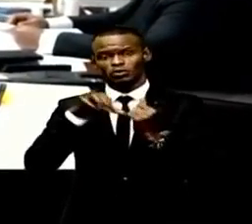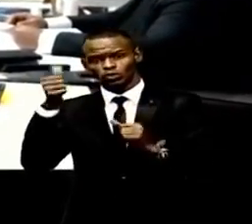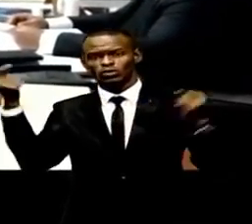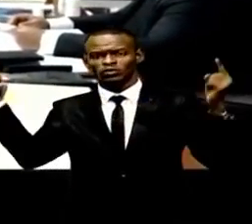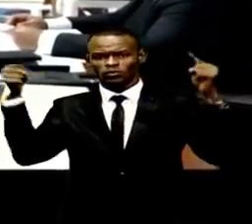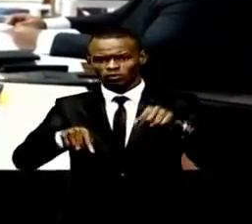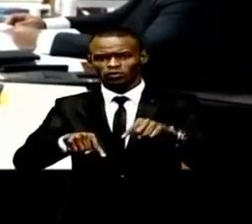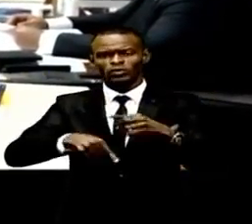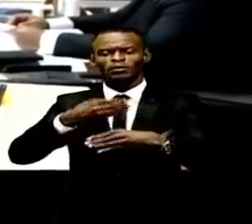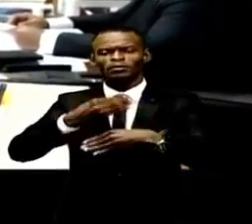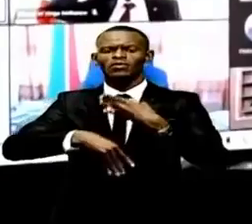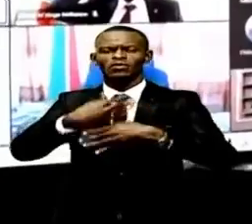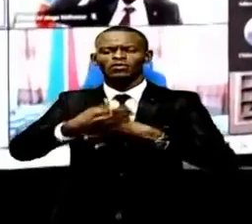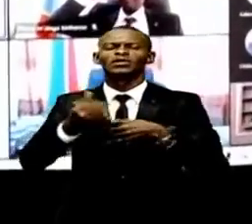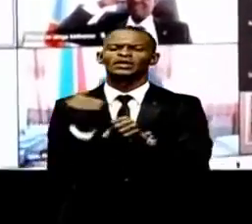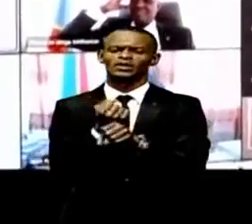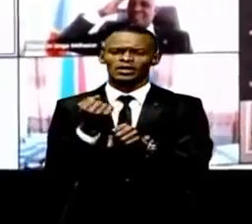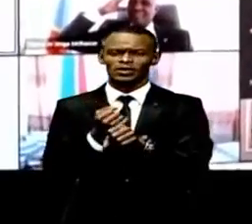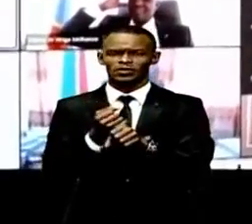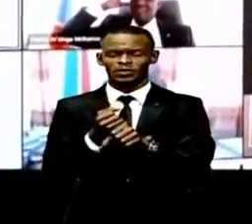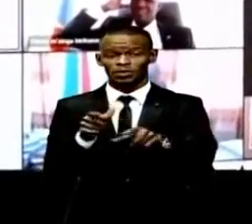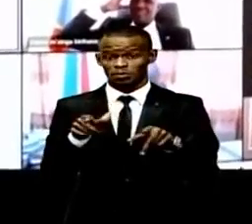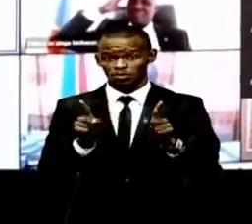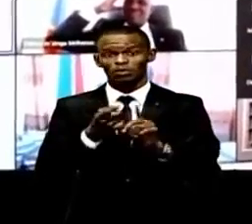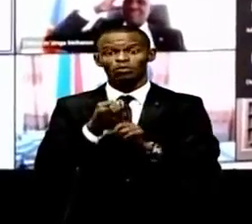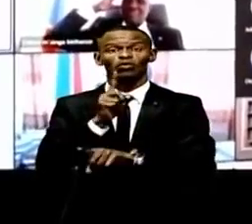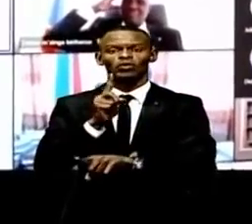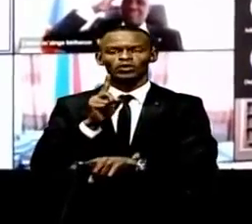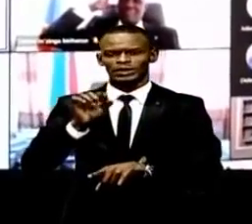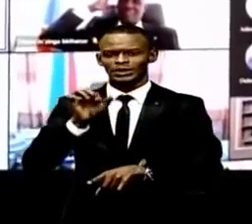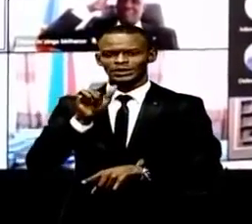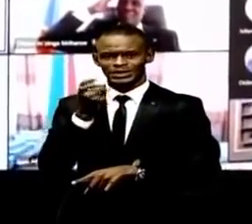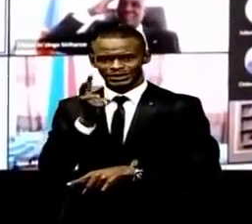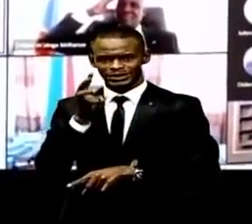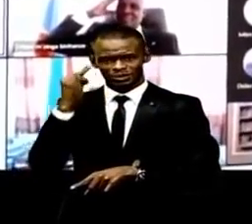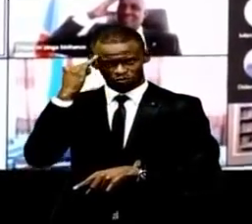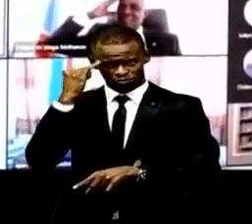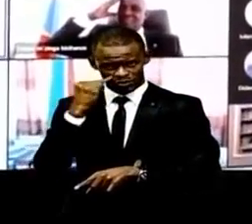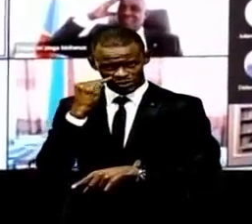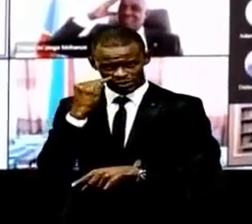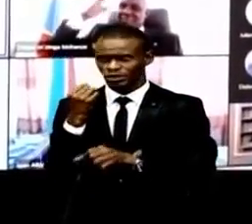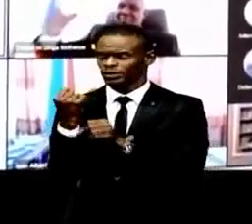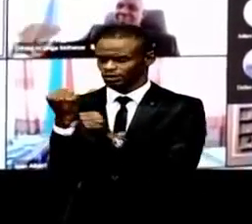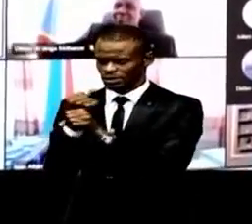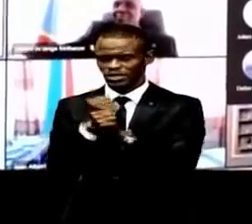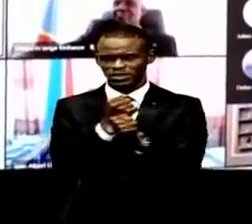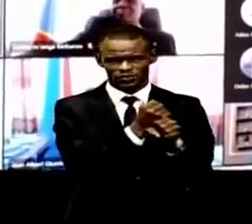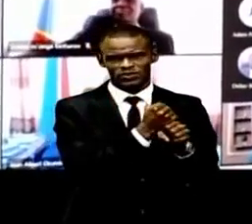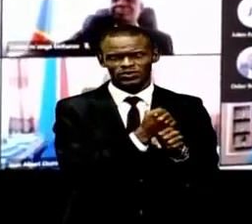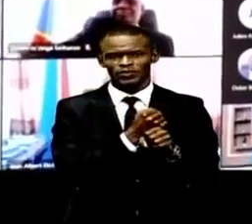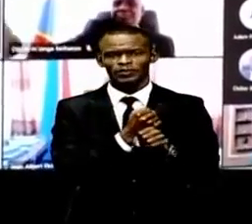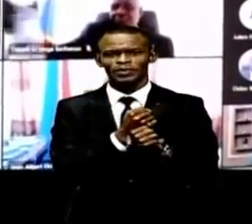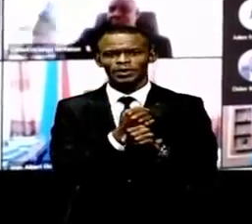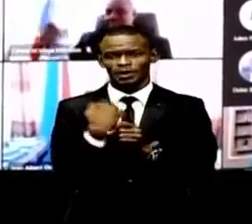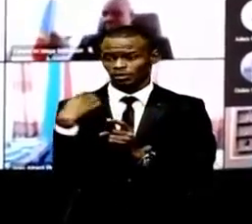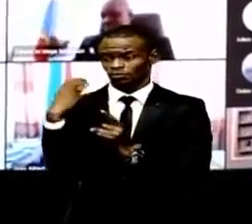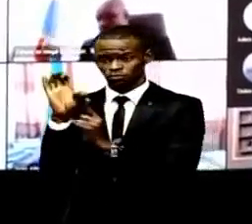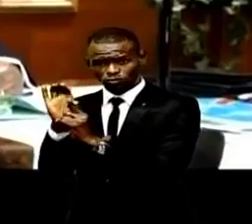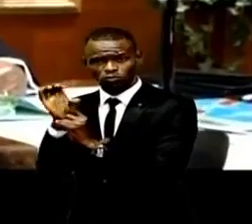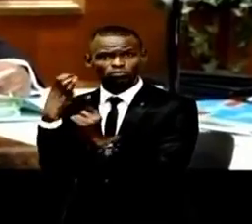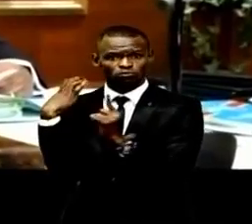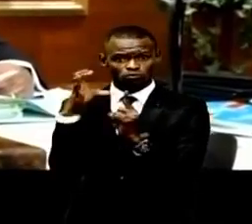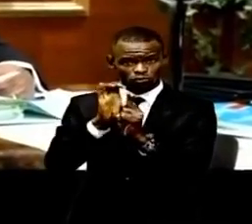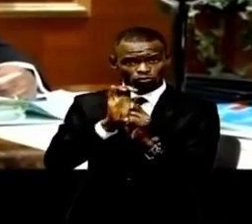par les 16 ministres réformateurs. Tout en réservant l'appréciation spécifique de chaque ministère concerné à une prochaine